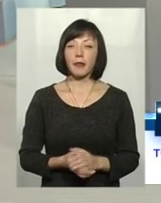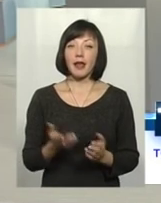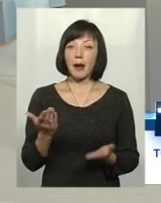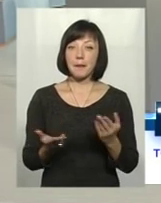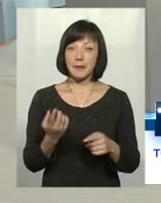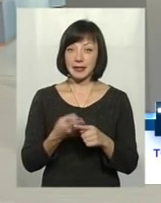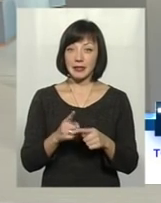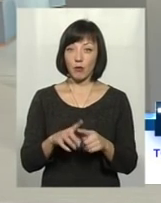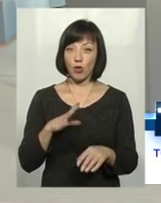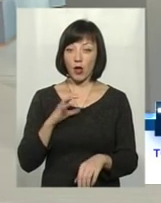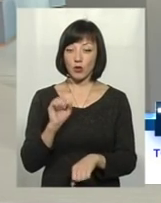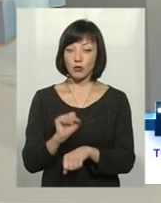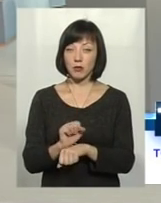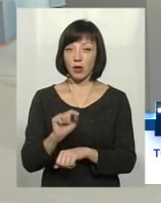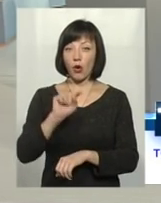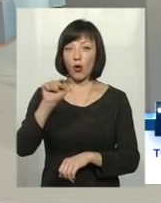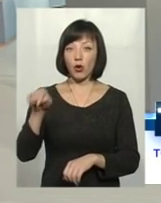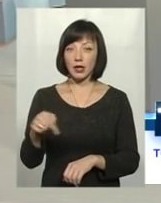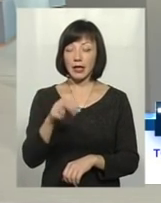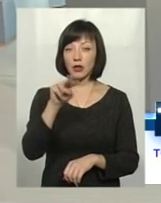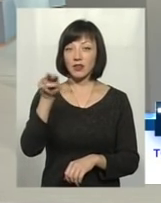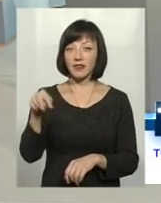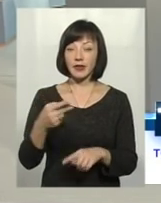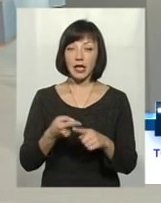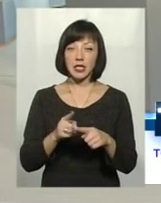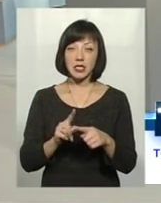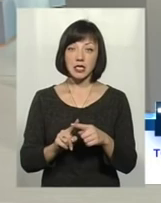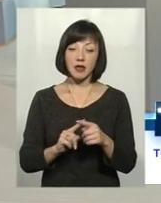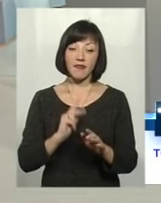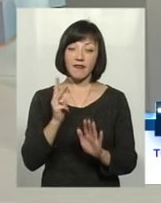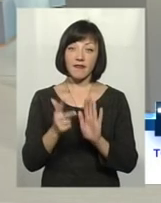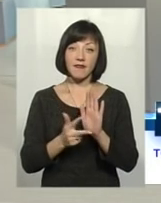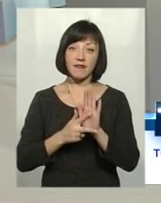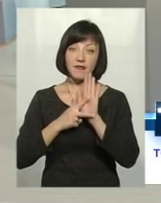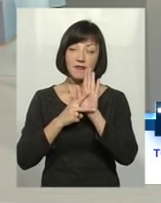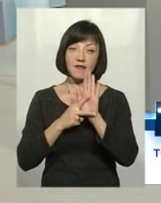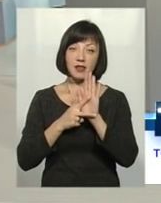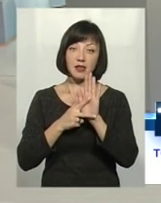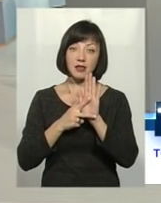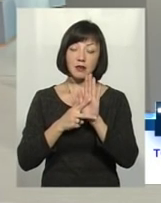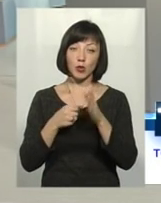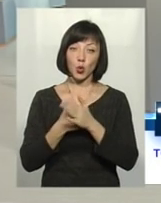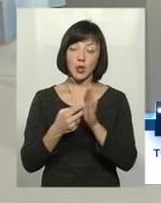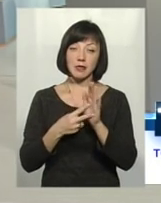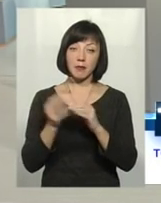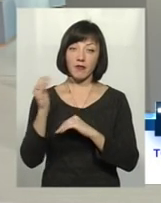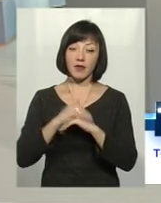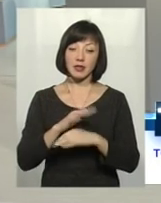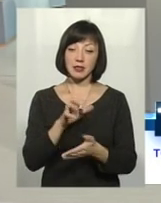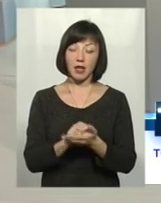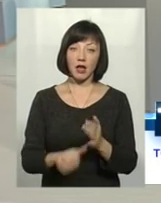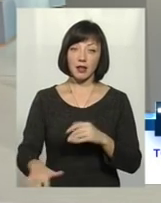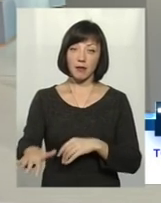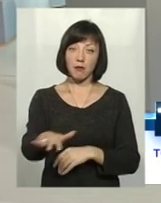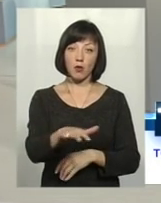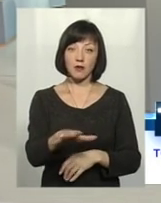якби це була зупинка там годину-дві, а це 8 годин до 7 годин вечора, зайнята вся площа.